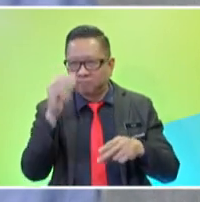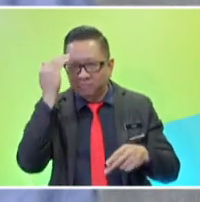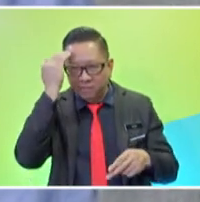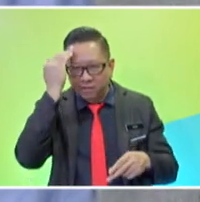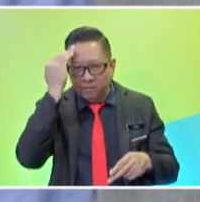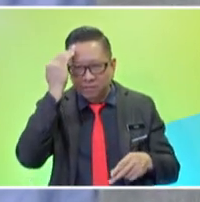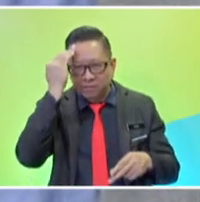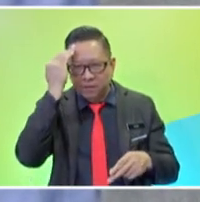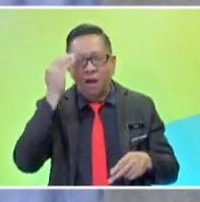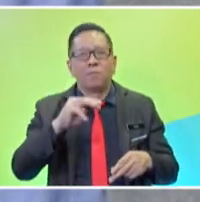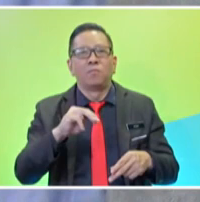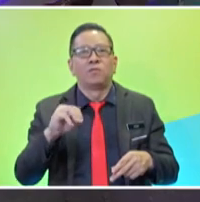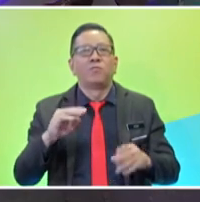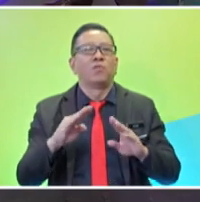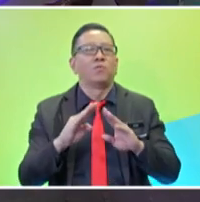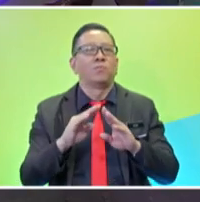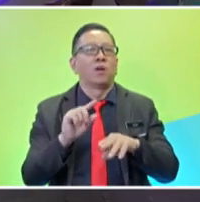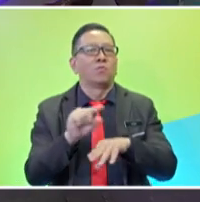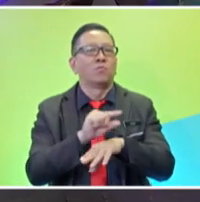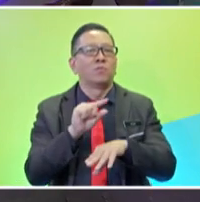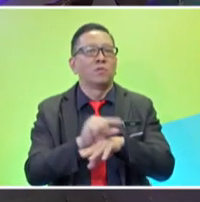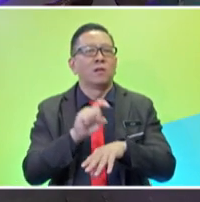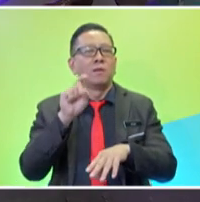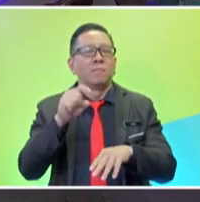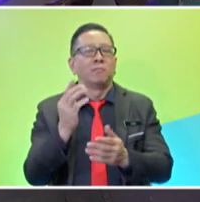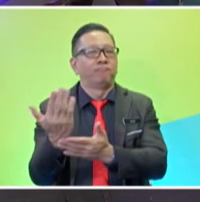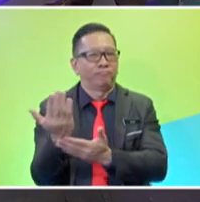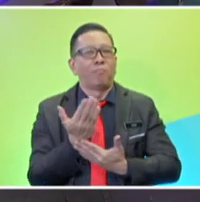kalau belajar-belajar di rumah nak guna minta